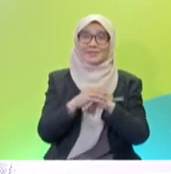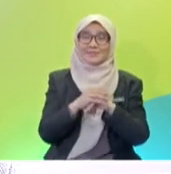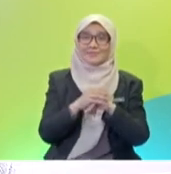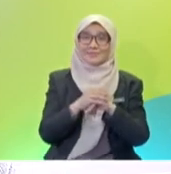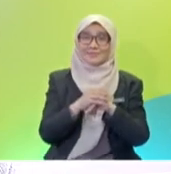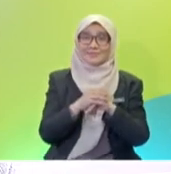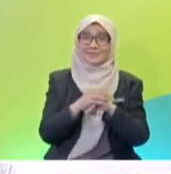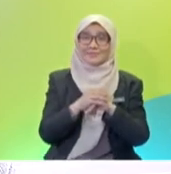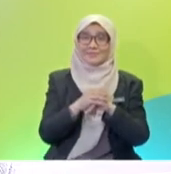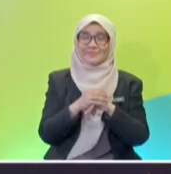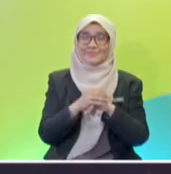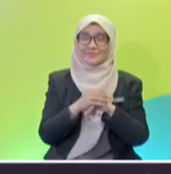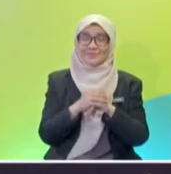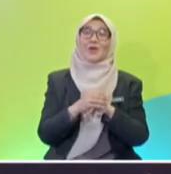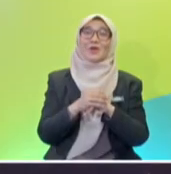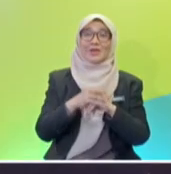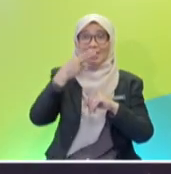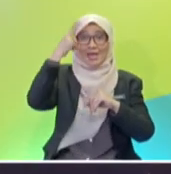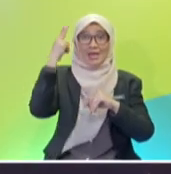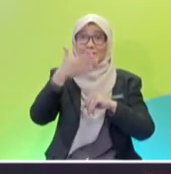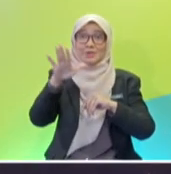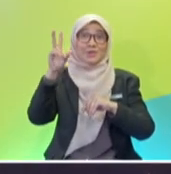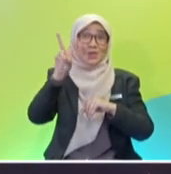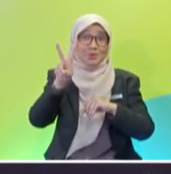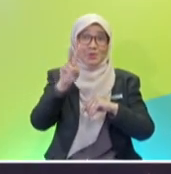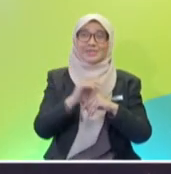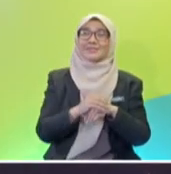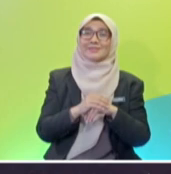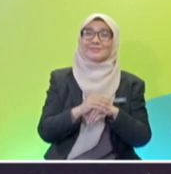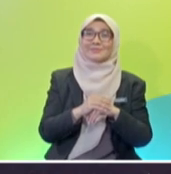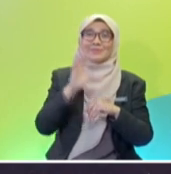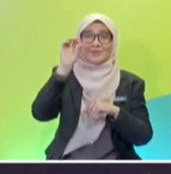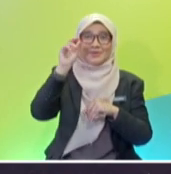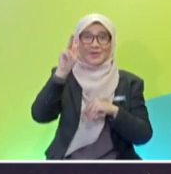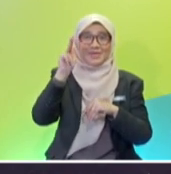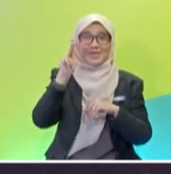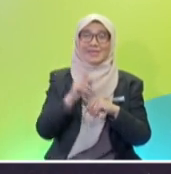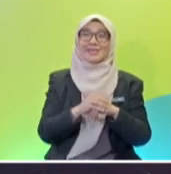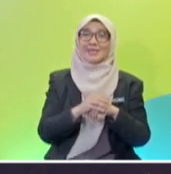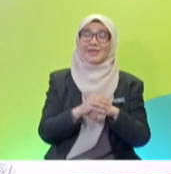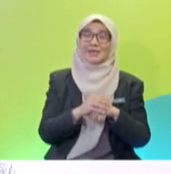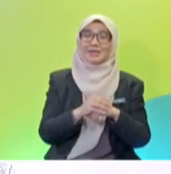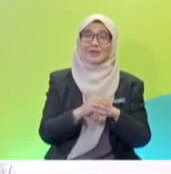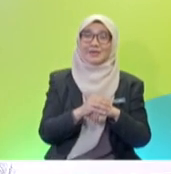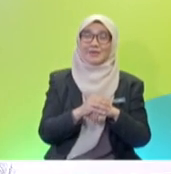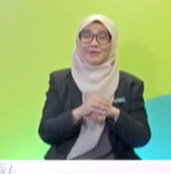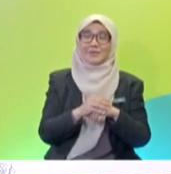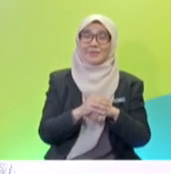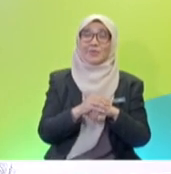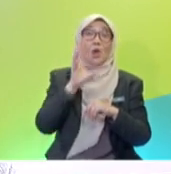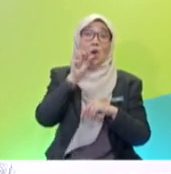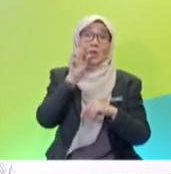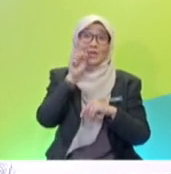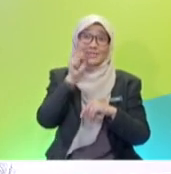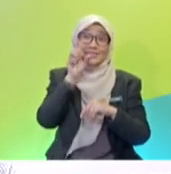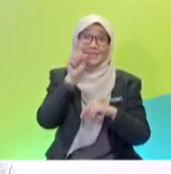Saya sengitkan. Belimbing. Cikgu, saya ada dua dah, cikgu. Saya dapatlah strawberry. Strawberry. Seterusnya, buah oren.